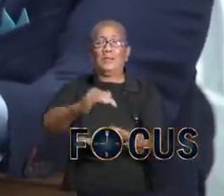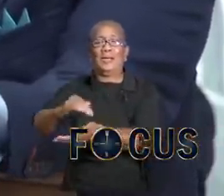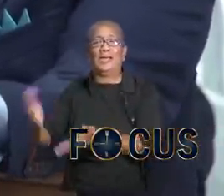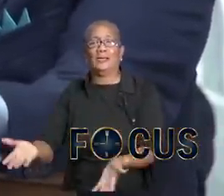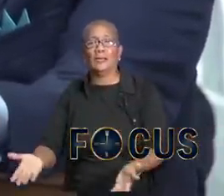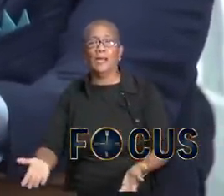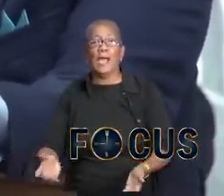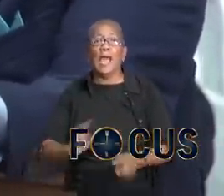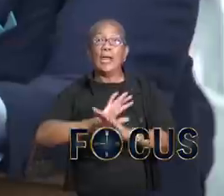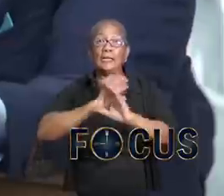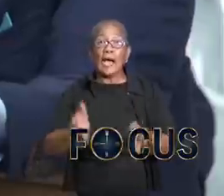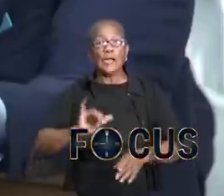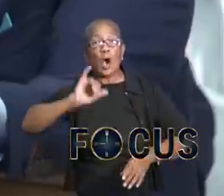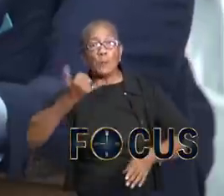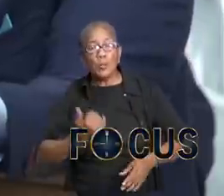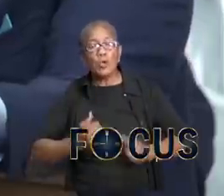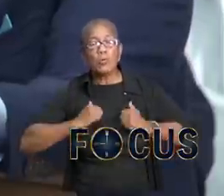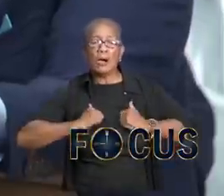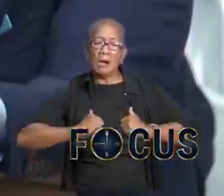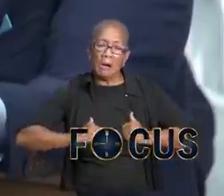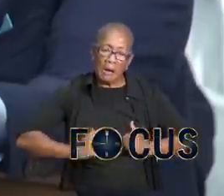En daarna waren we weer arm.